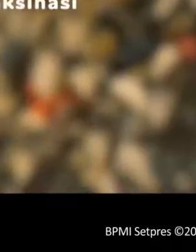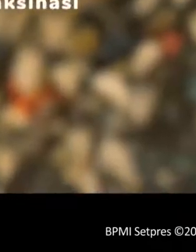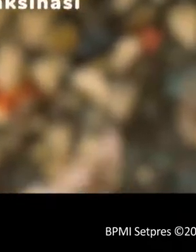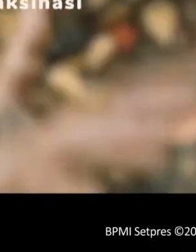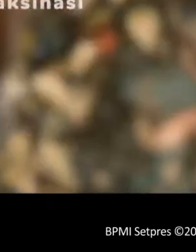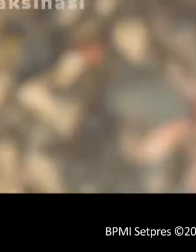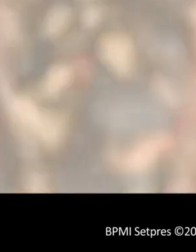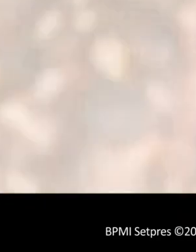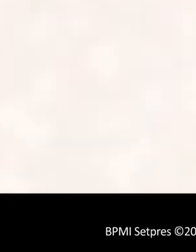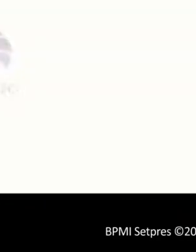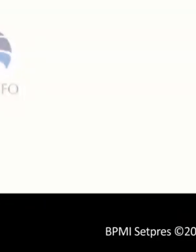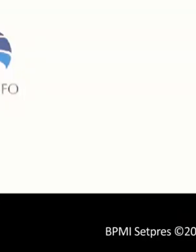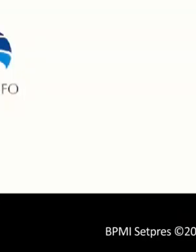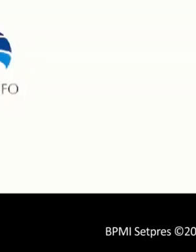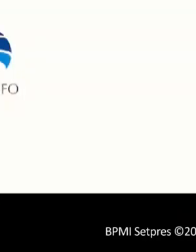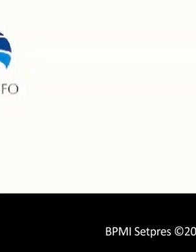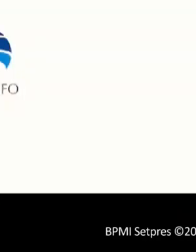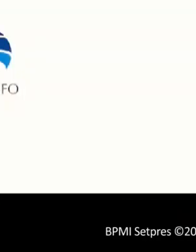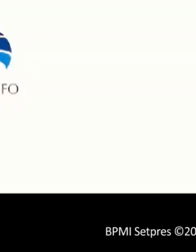hai hai